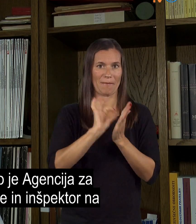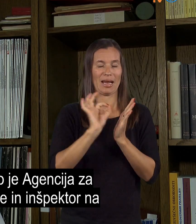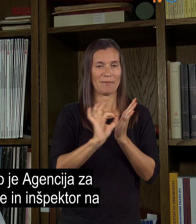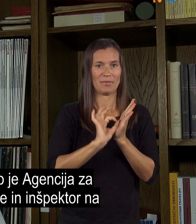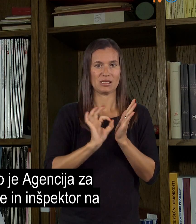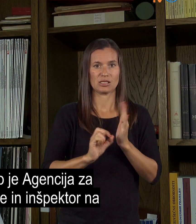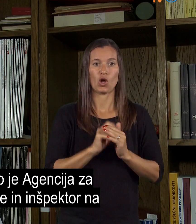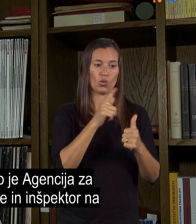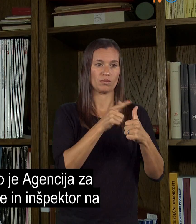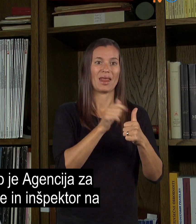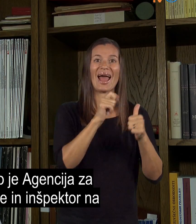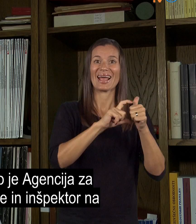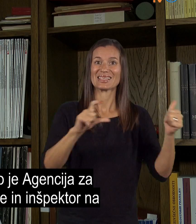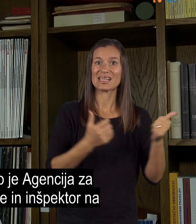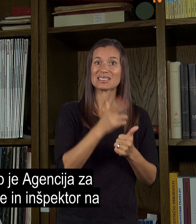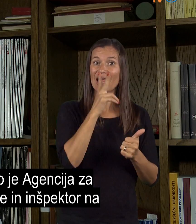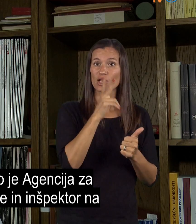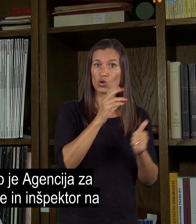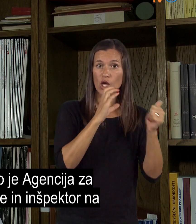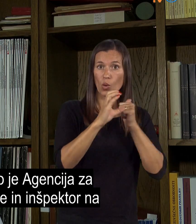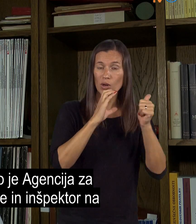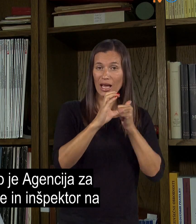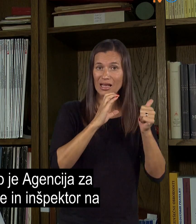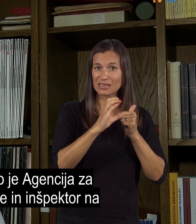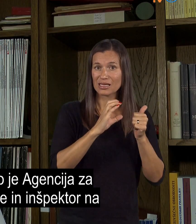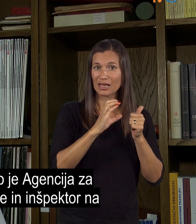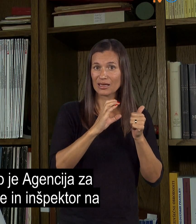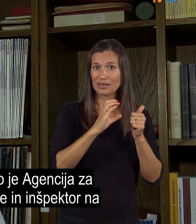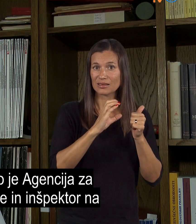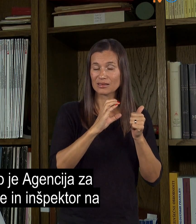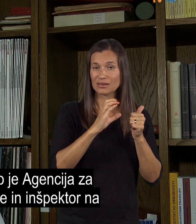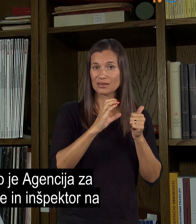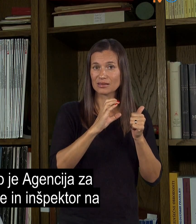predpisov. To je Agencija za elektronske komunikacije